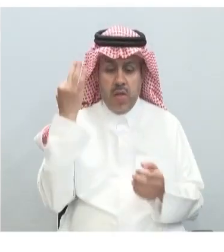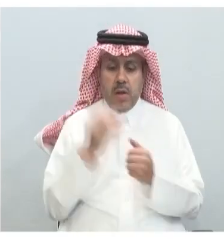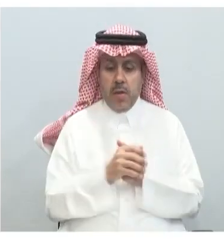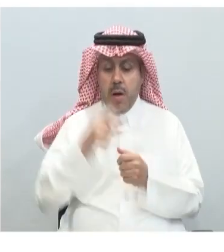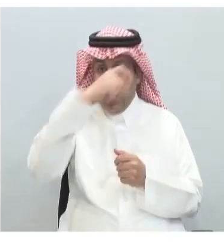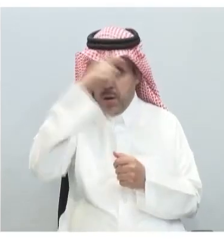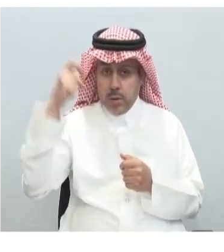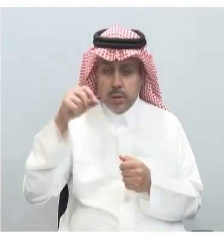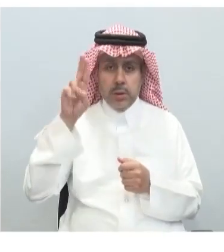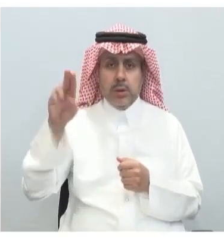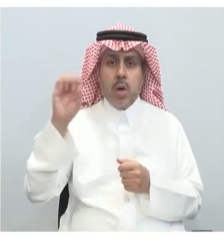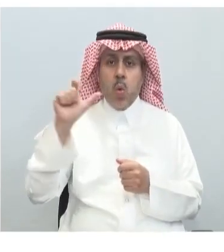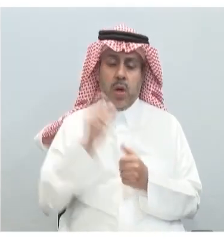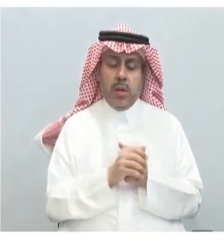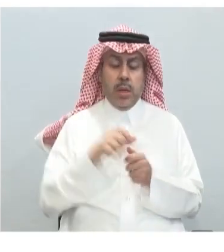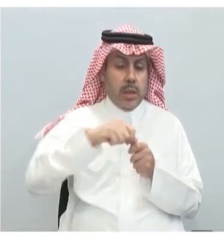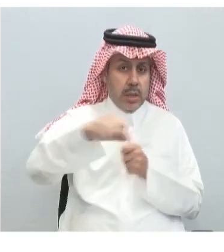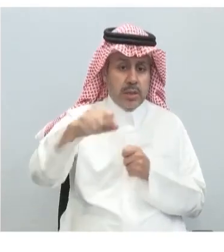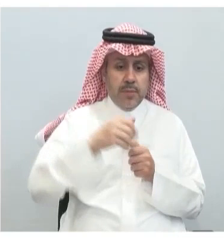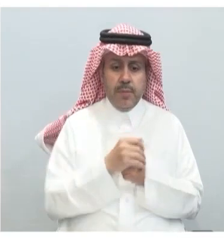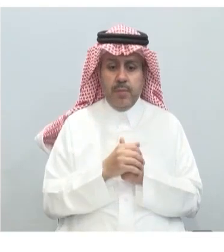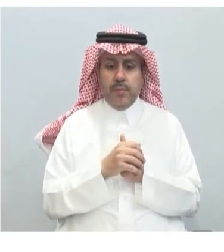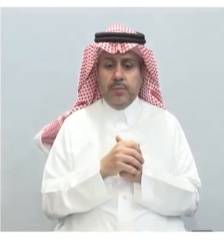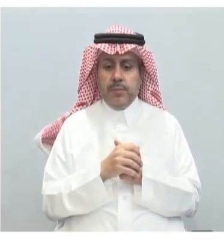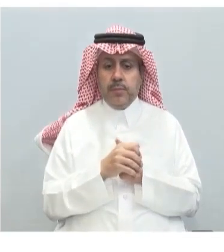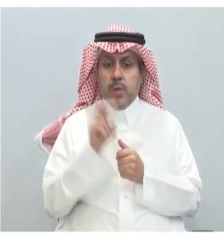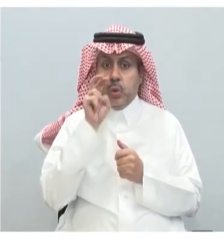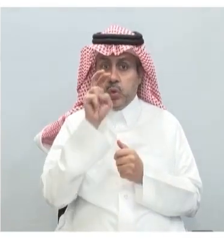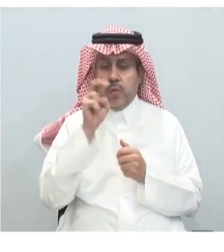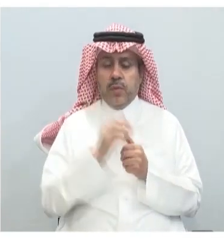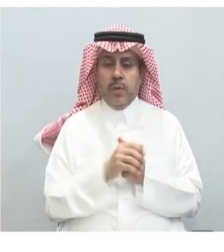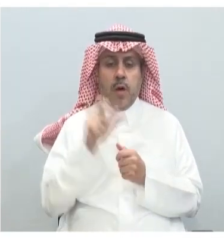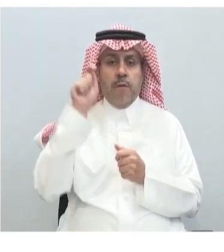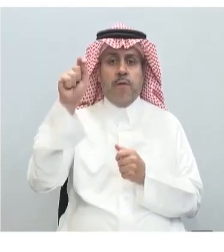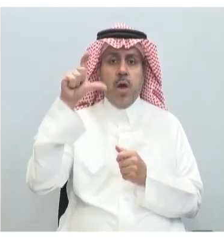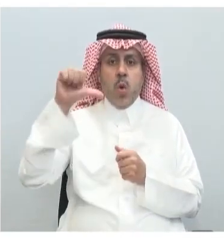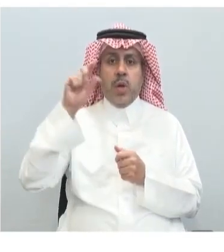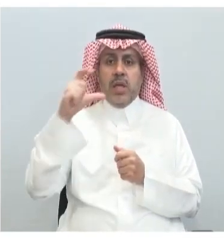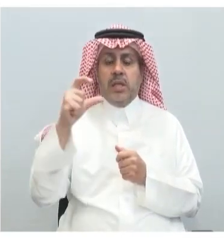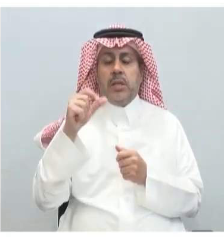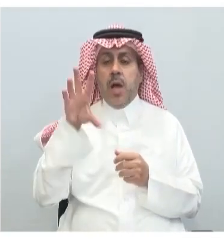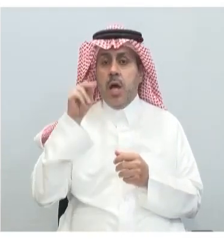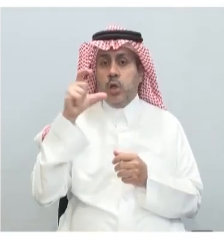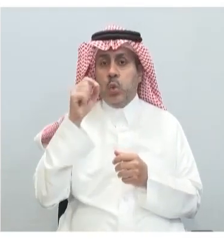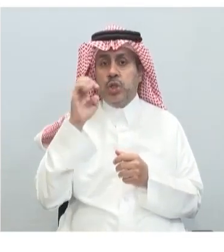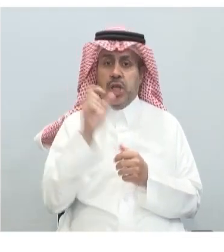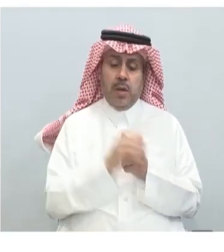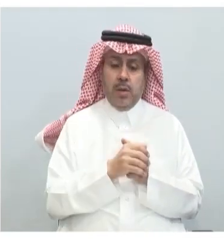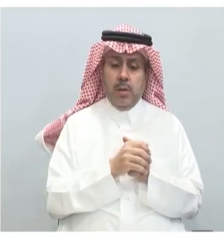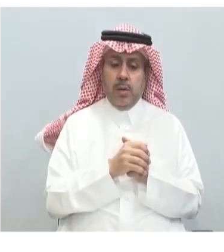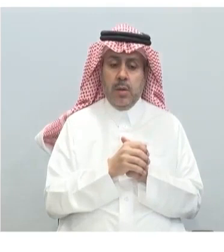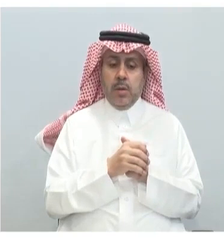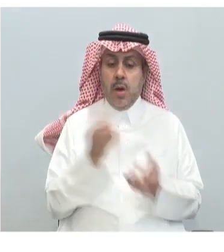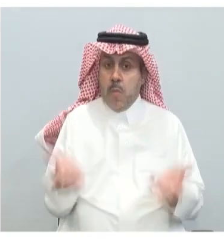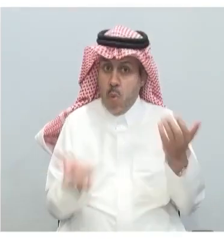التكوين القياسيه الخاصه فيها انظر الان الى فلوريد الهيدروجين في المعادله اي